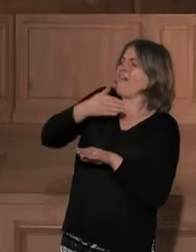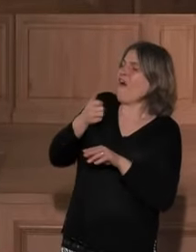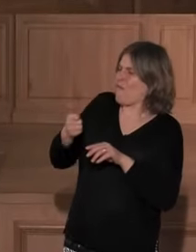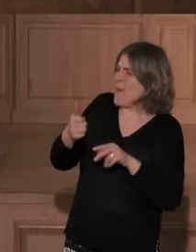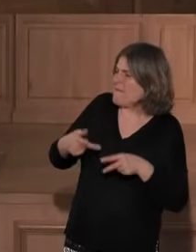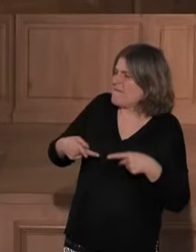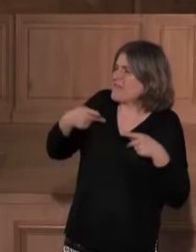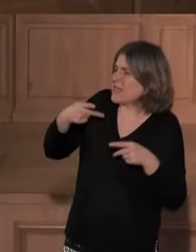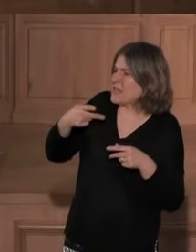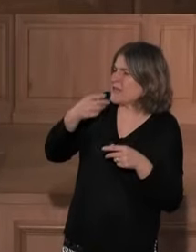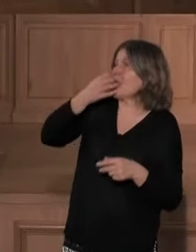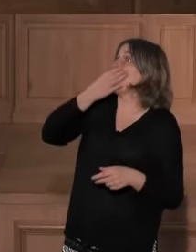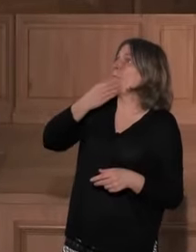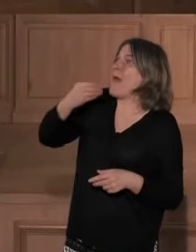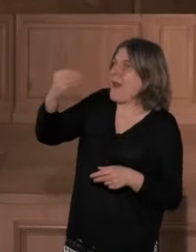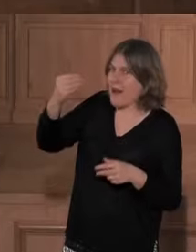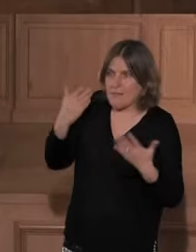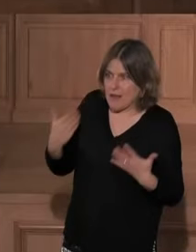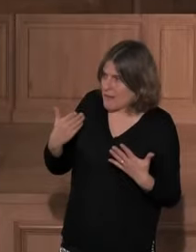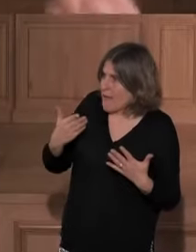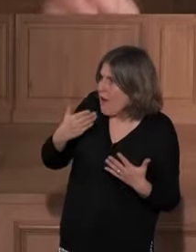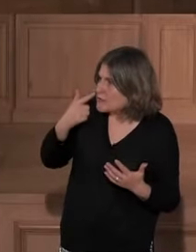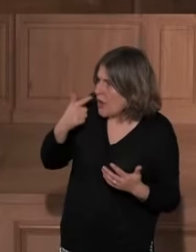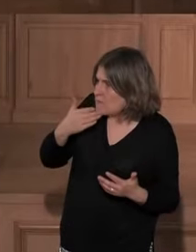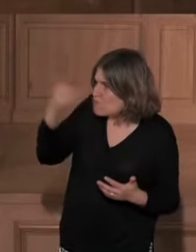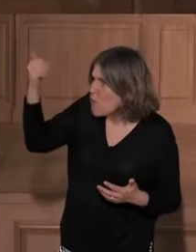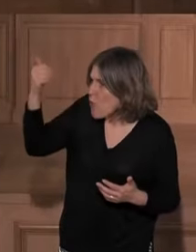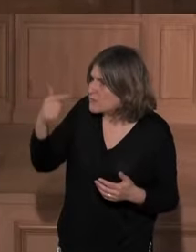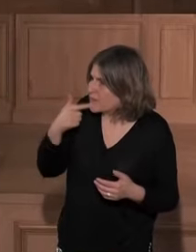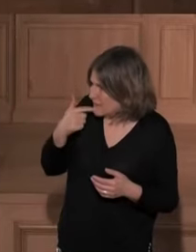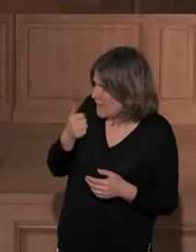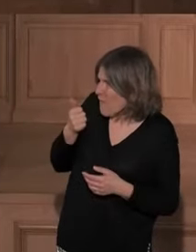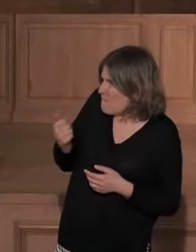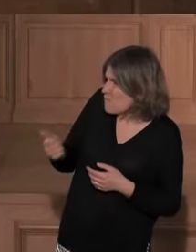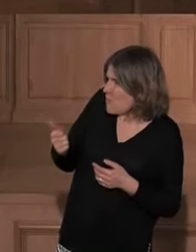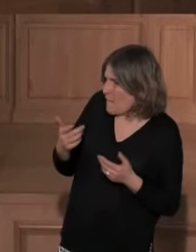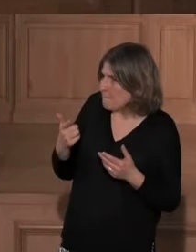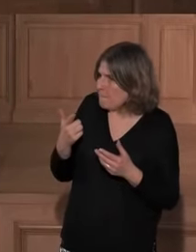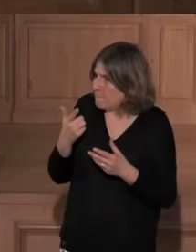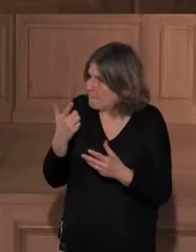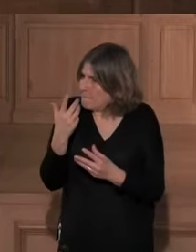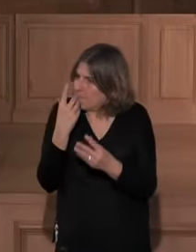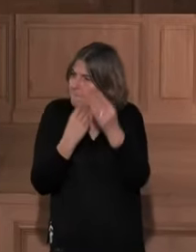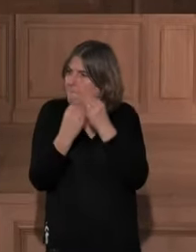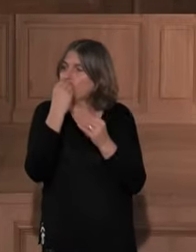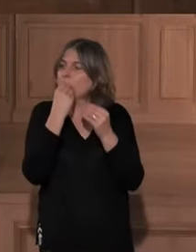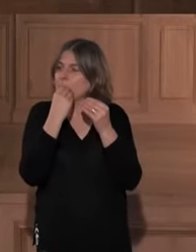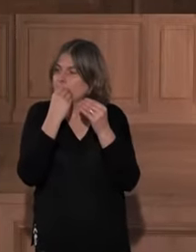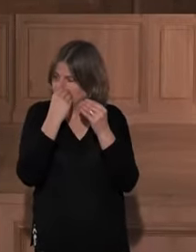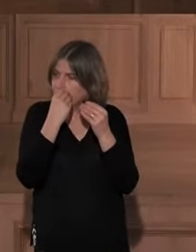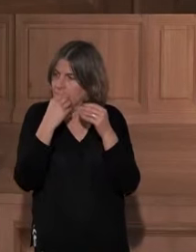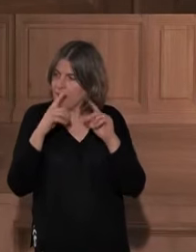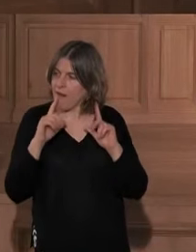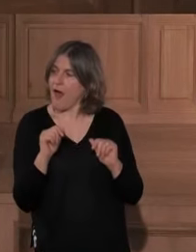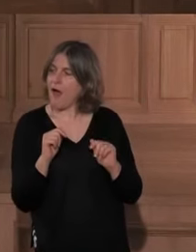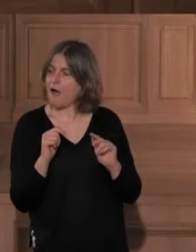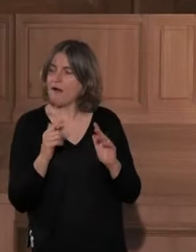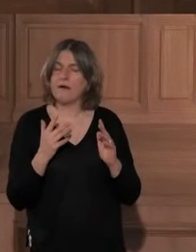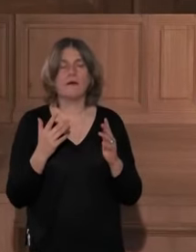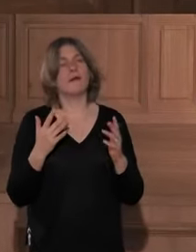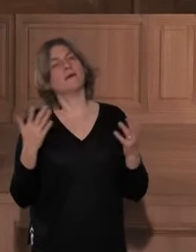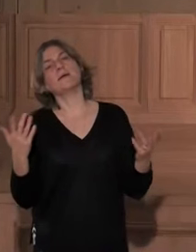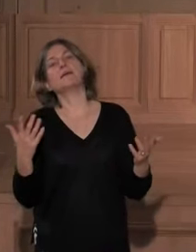mieux maintenant. Vous diriez aussi pour vous-même que vous êtes soigné, enfin, au sens de prendre soin par ces personnes ? Non, mais c'est pas ça,